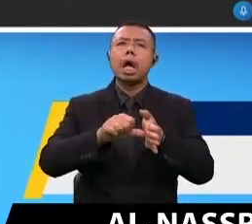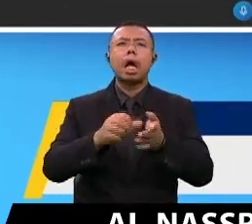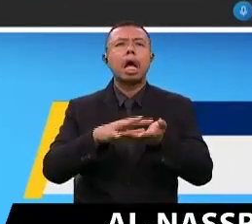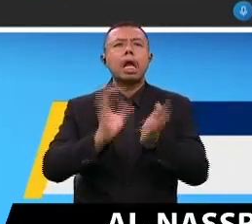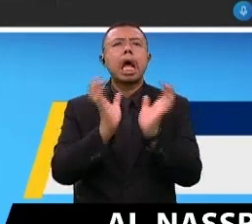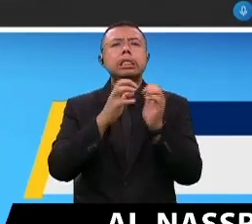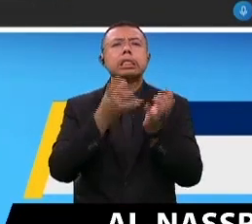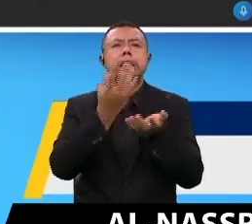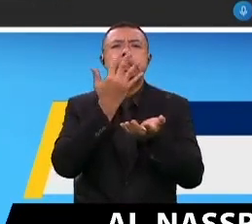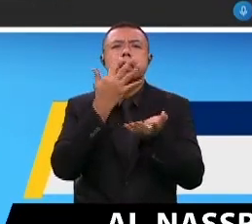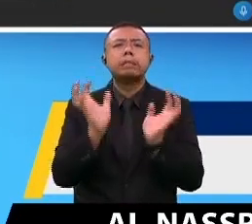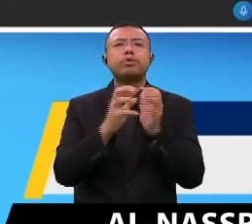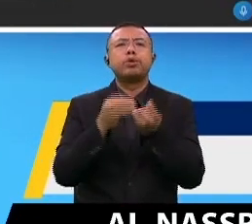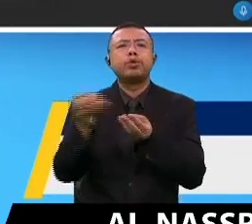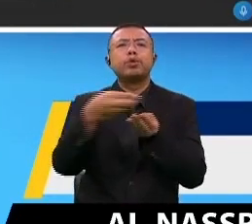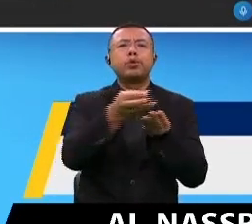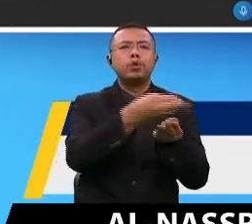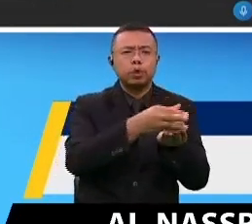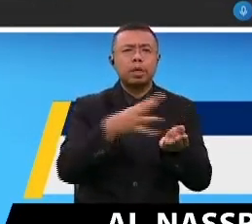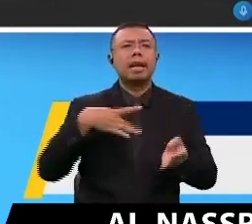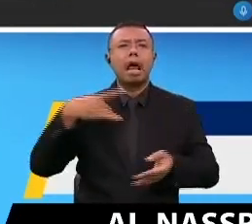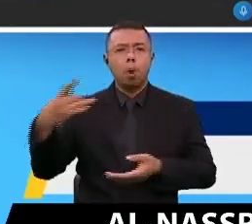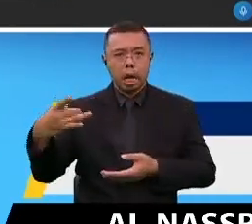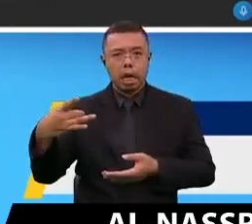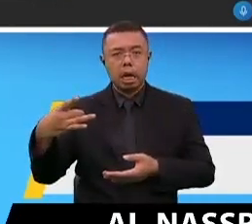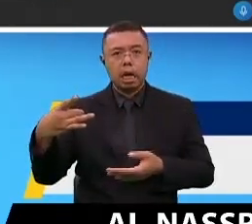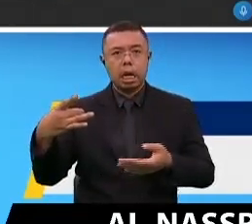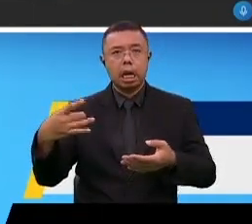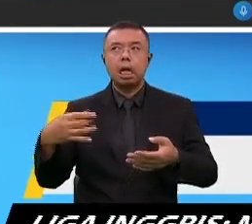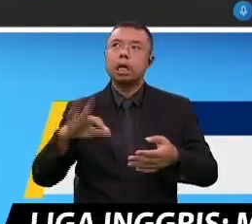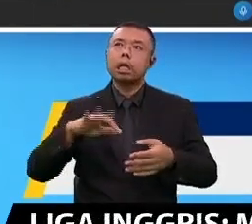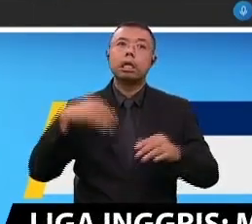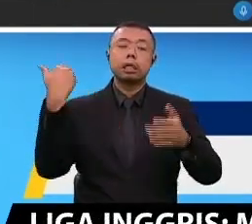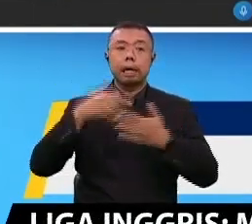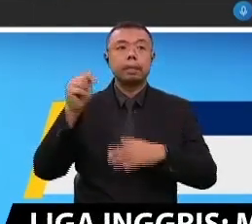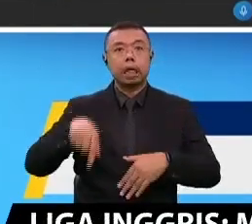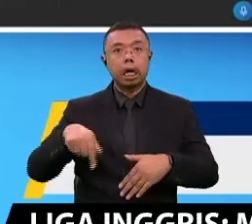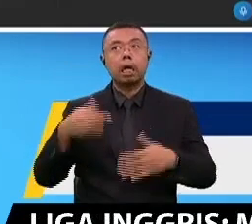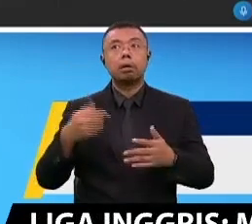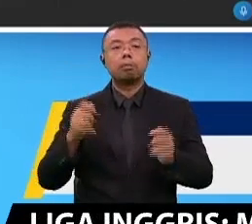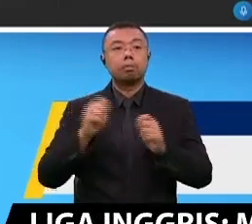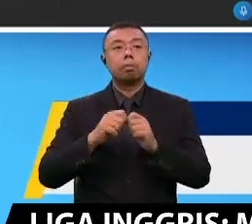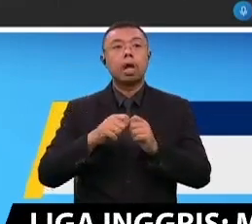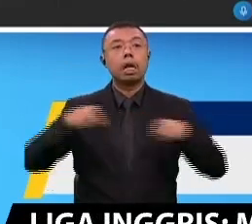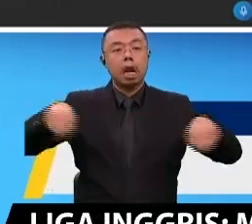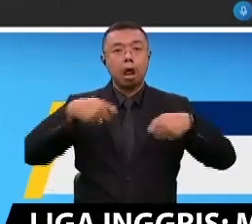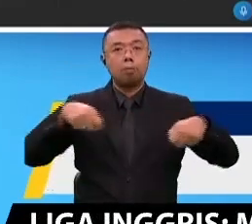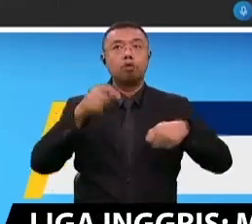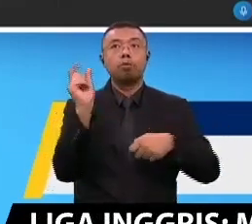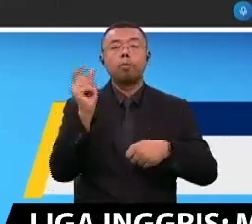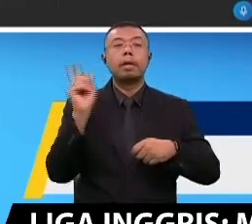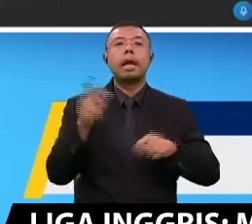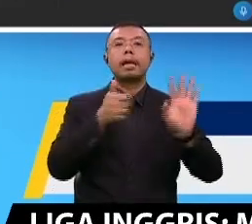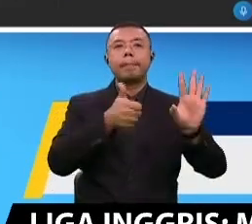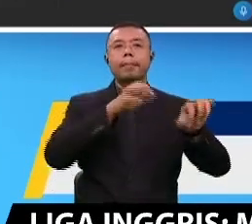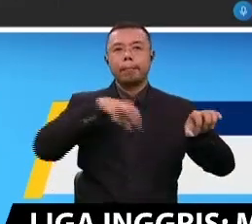nasi bungkus yang dibagikan oleh relawan dan pemerintah kota sendiri selama ini mendirikan dapur umum di 6 titik di dalam